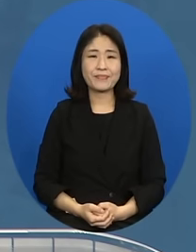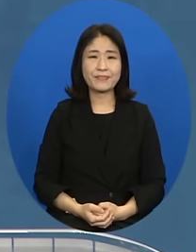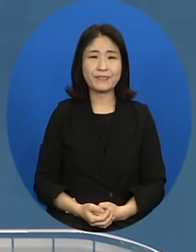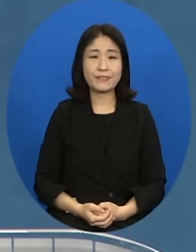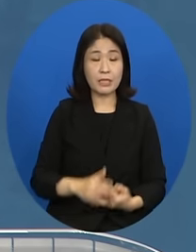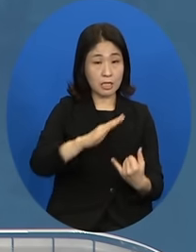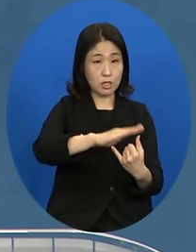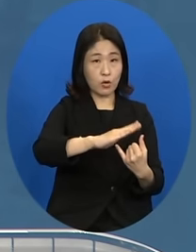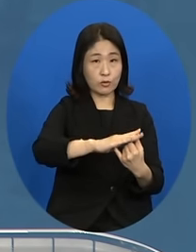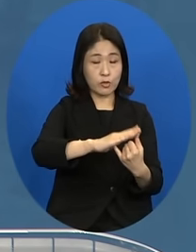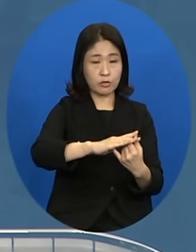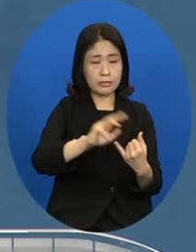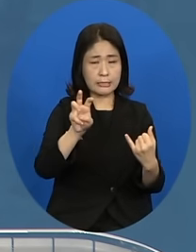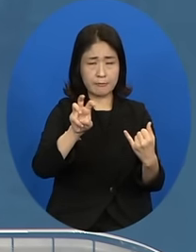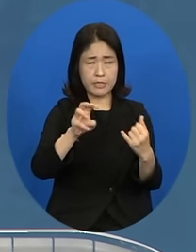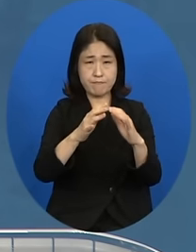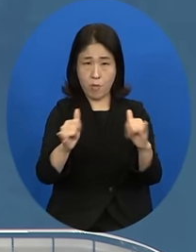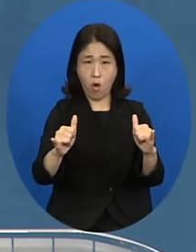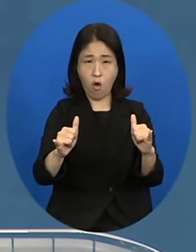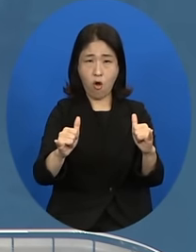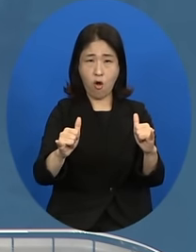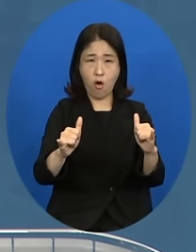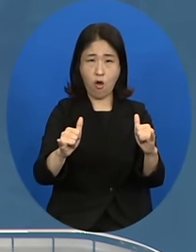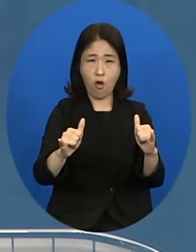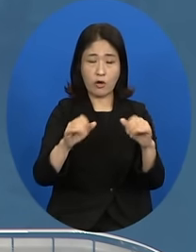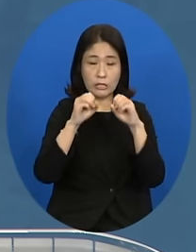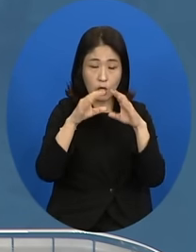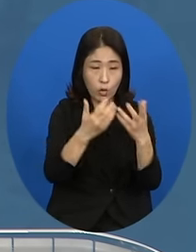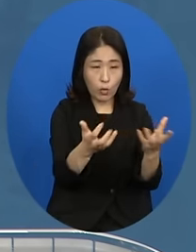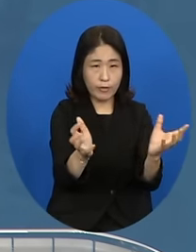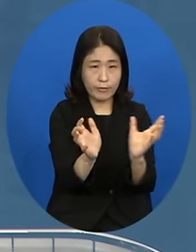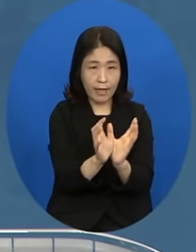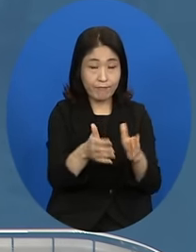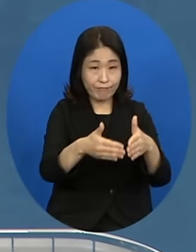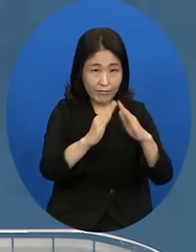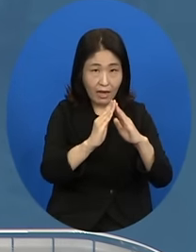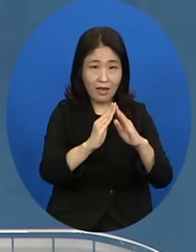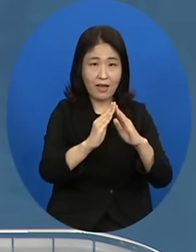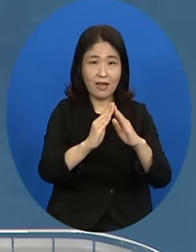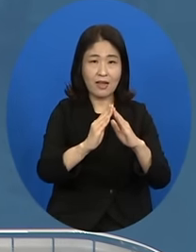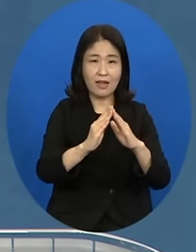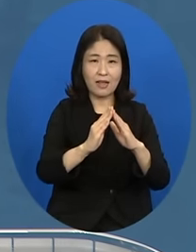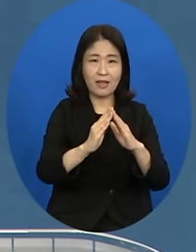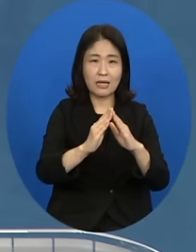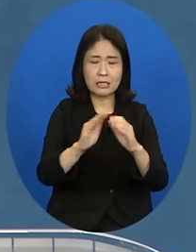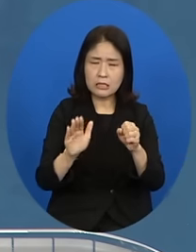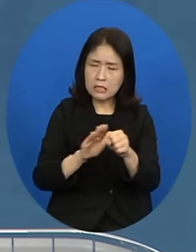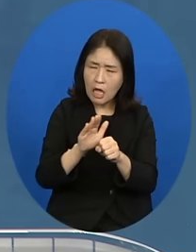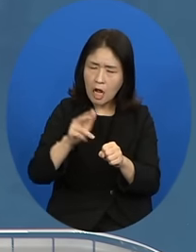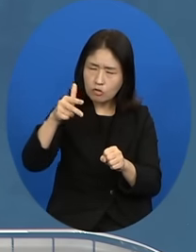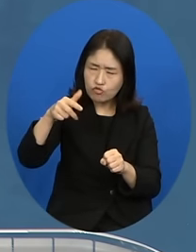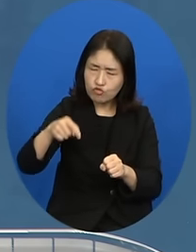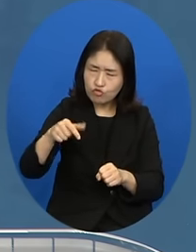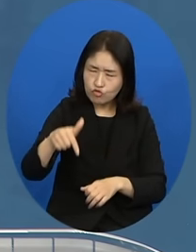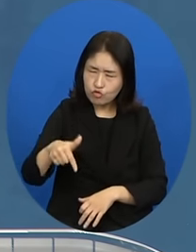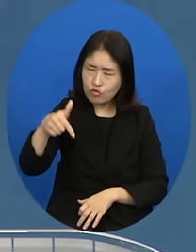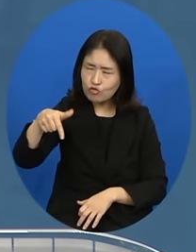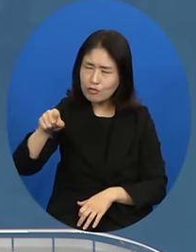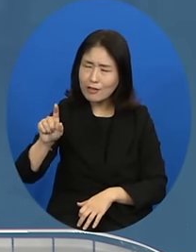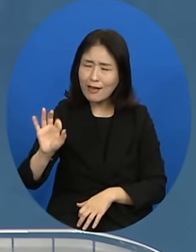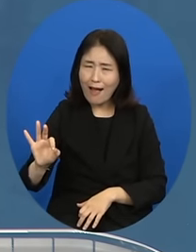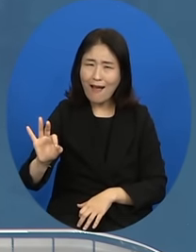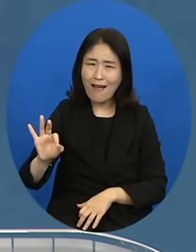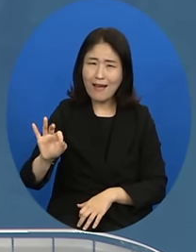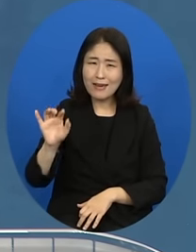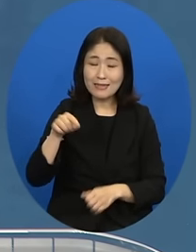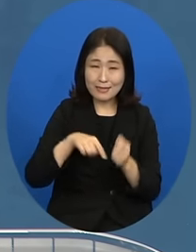청소년들 아이들 30명 선교단을 조직을 해서 이름을 사랑죽강 선교단이라고, 사랑은